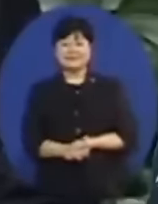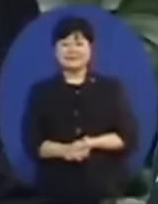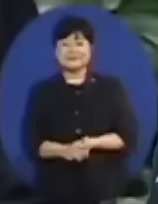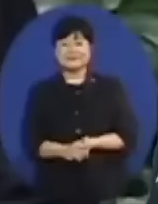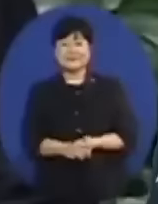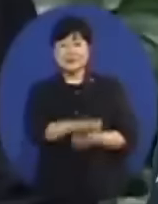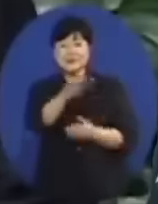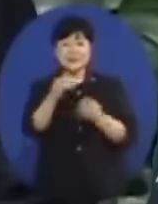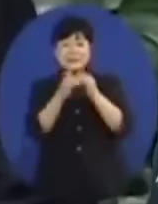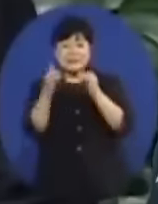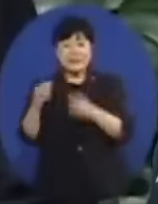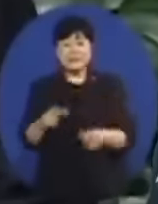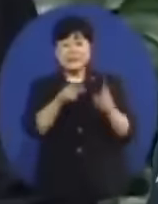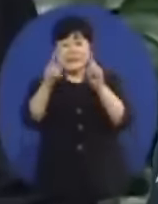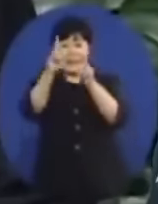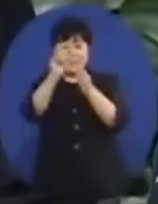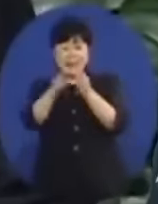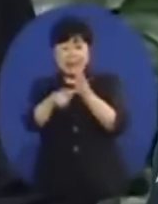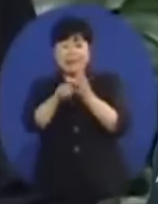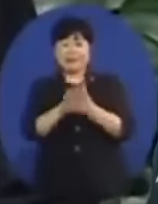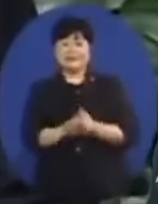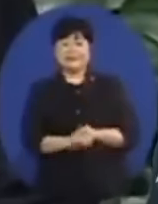그런데 우리 인생을 사는데